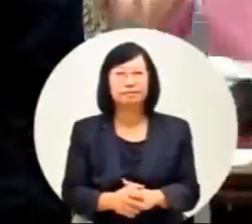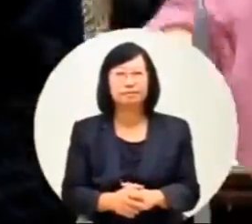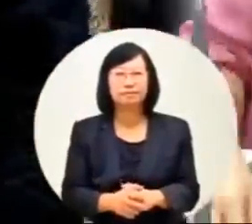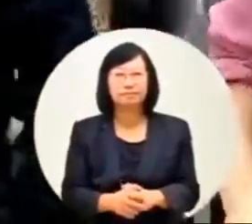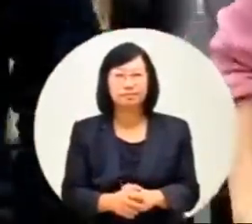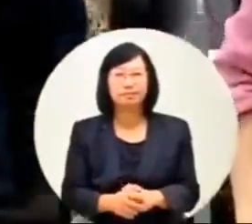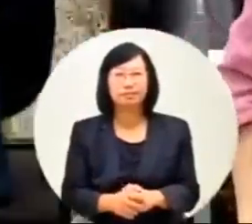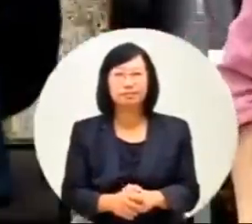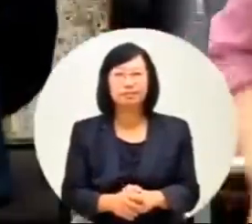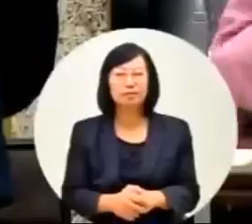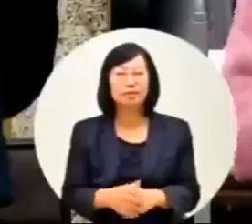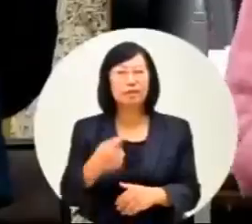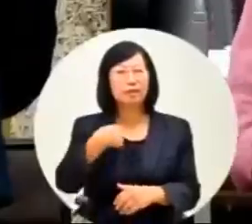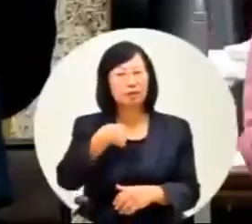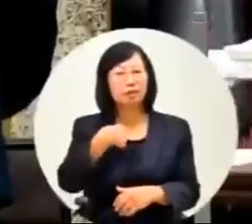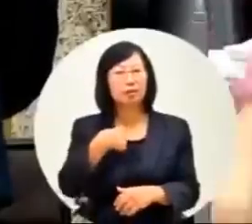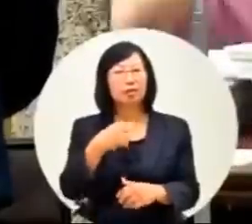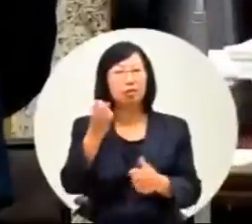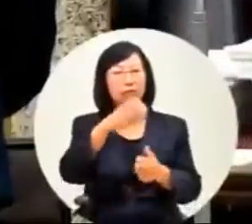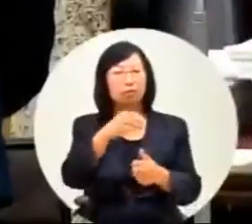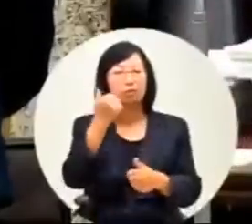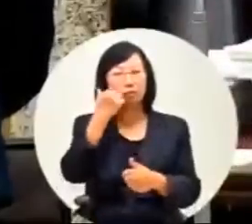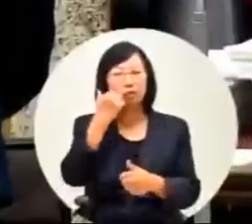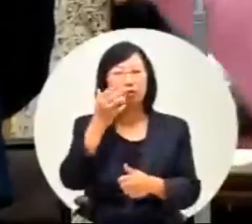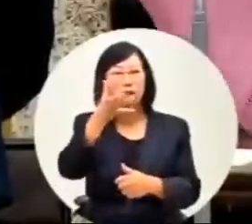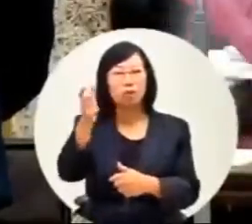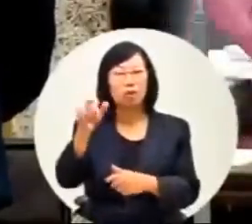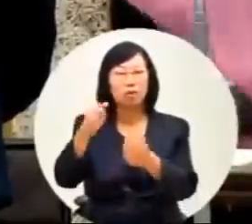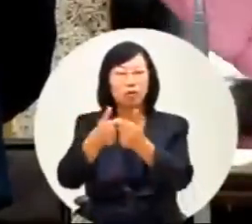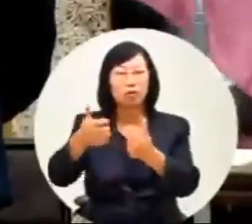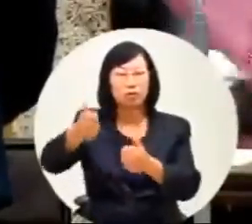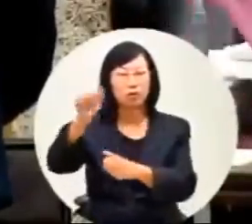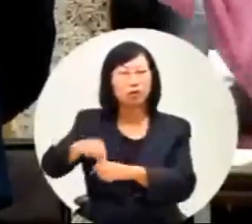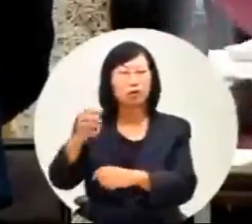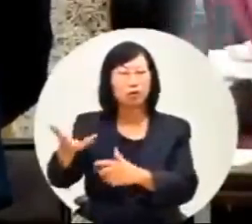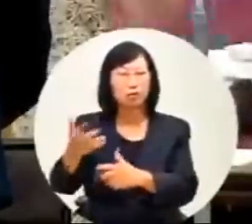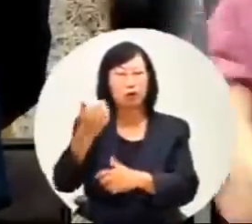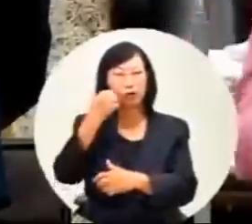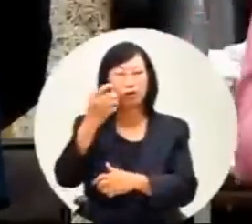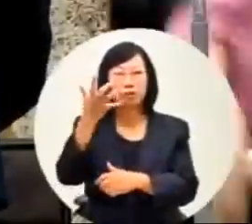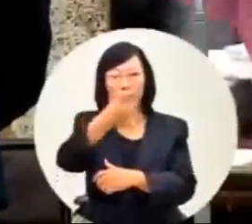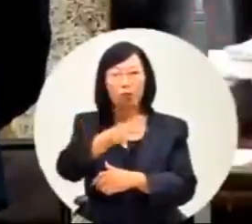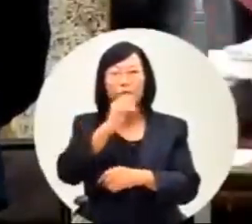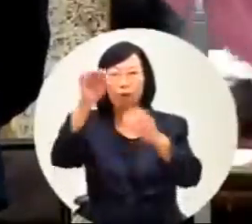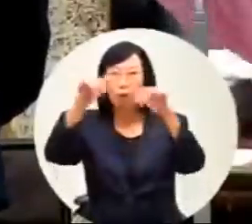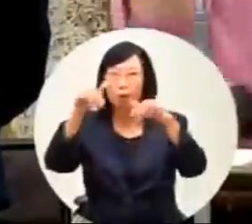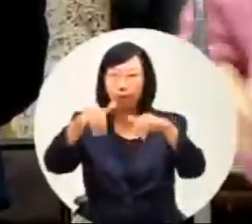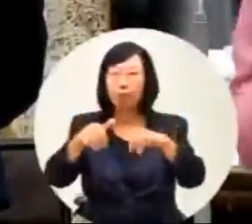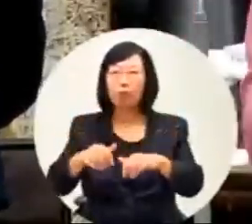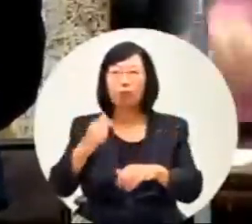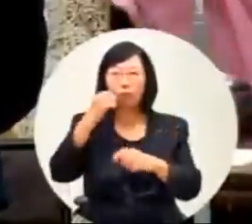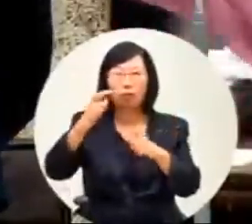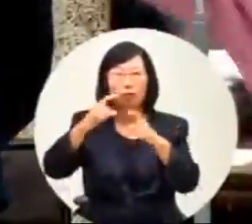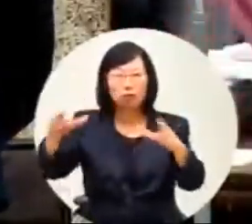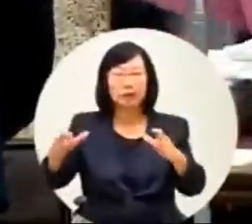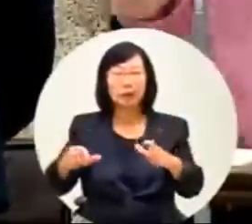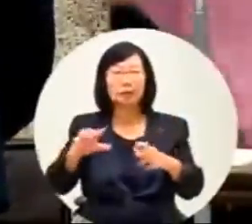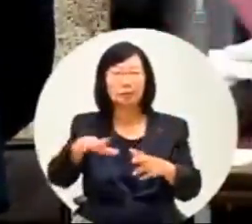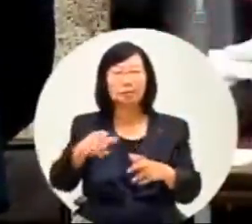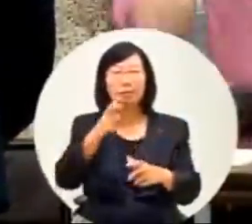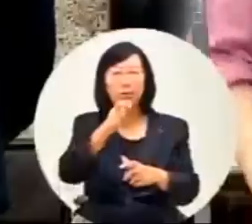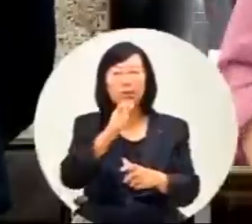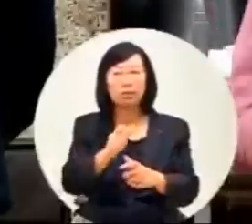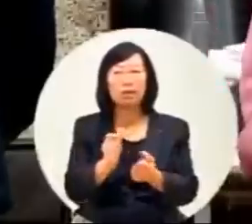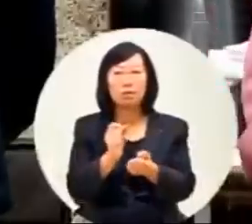你别妄以为洪水都头强，你丢你敢同意？来，他就是雨水大的时阵，高楼少，甲水有